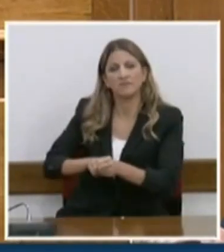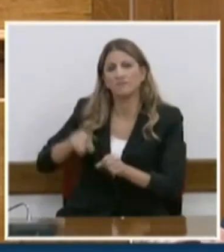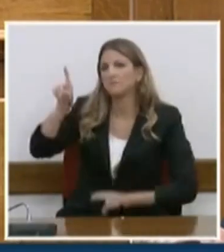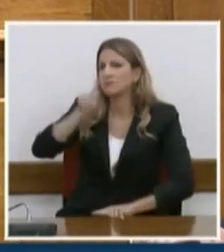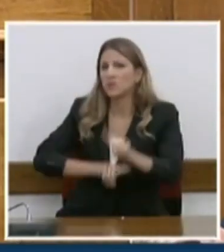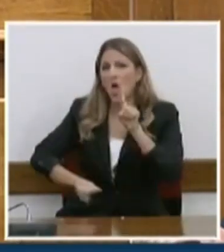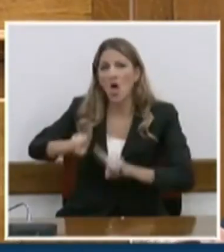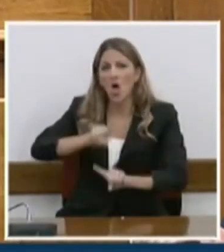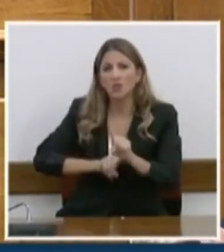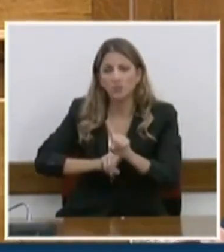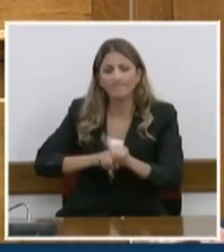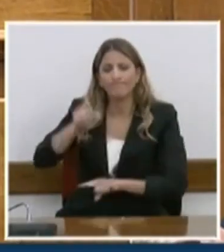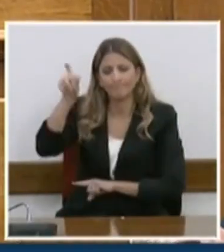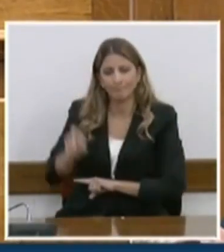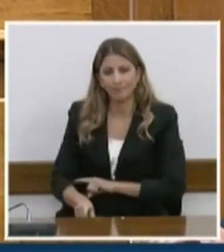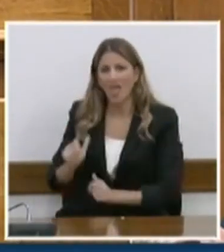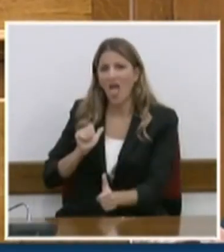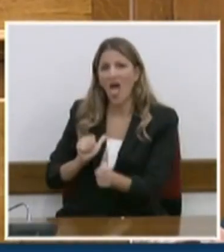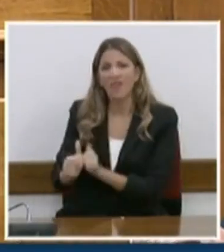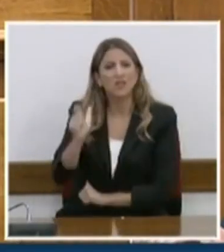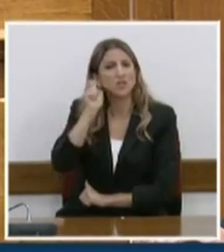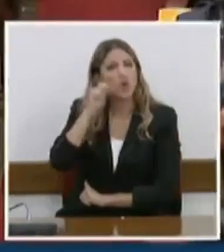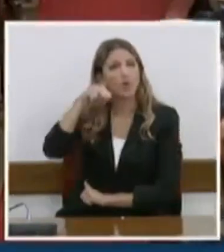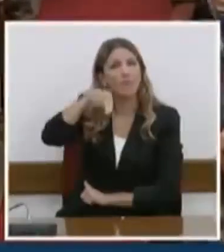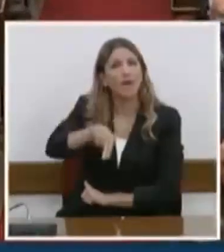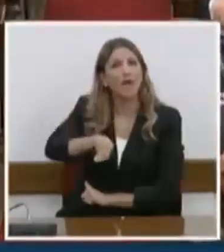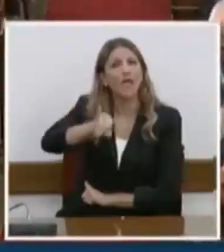έφυγε πολύ προώρα.